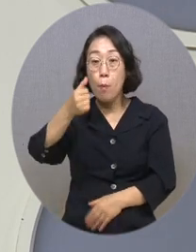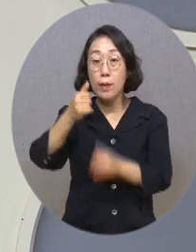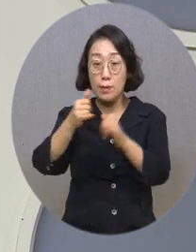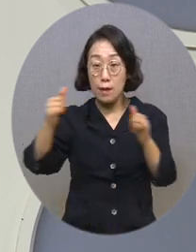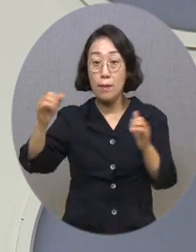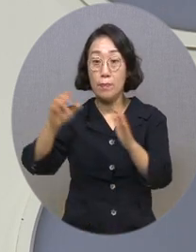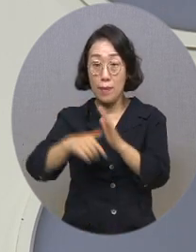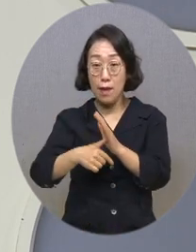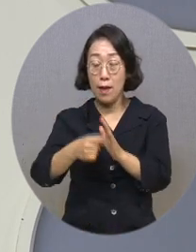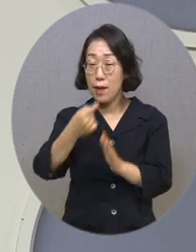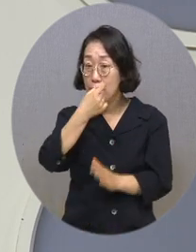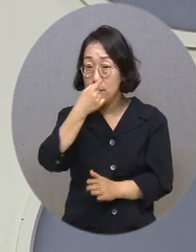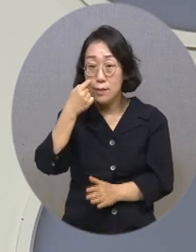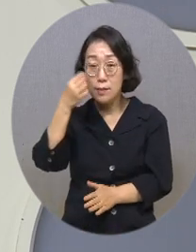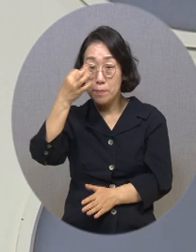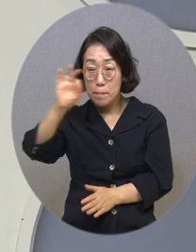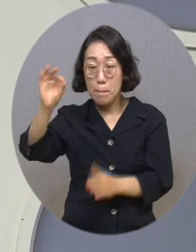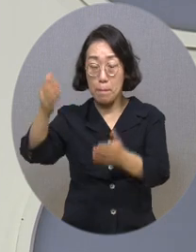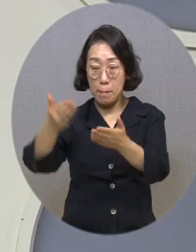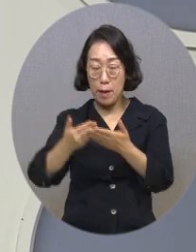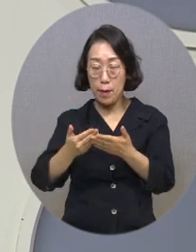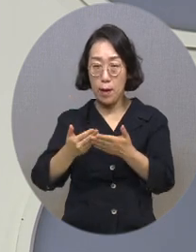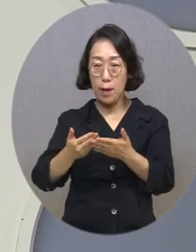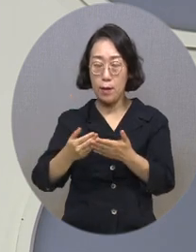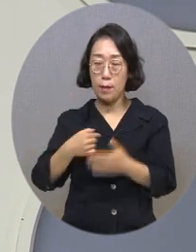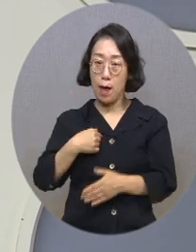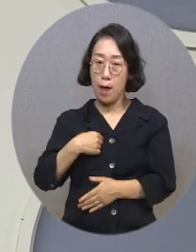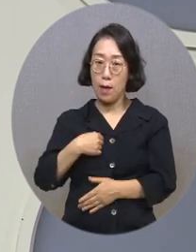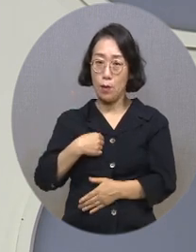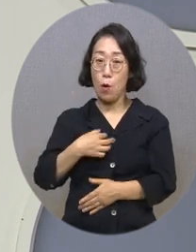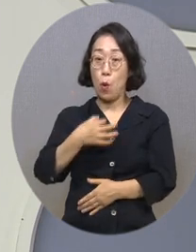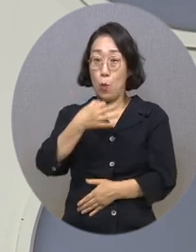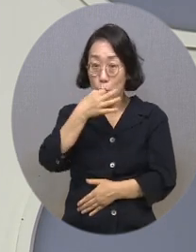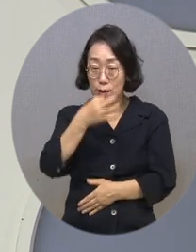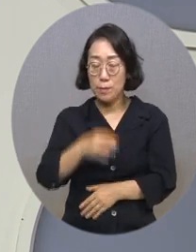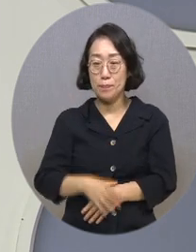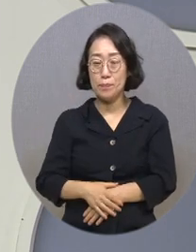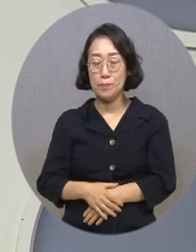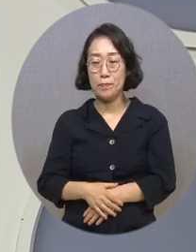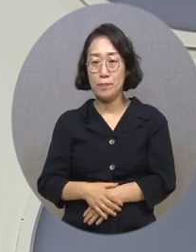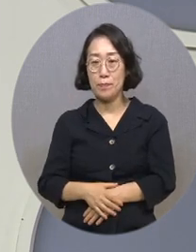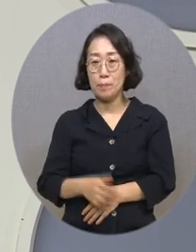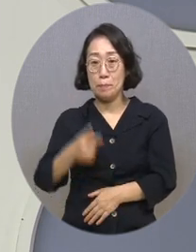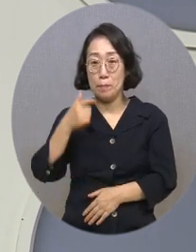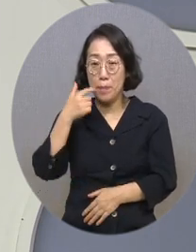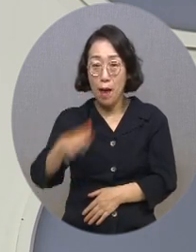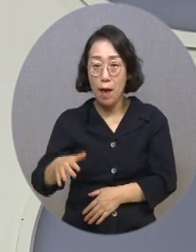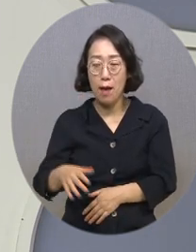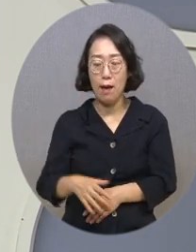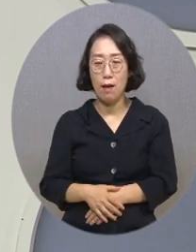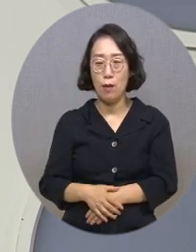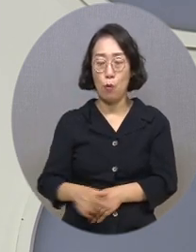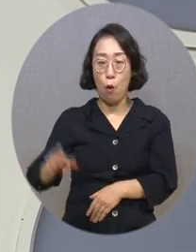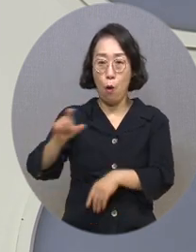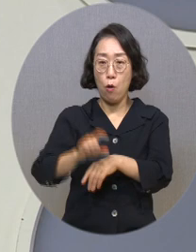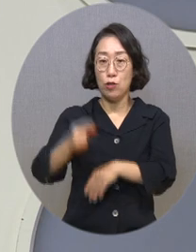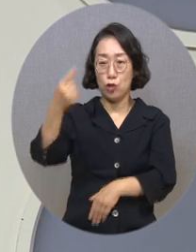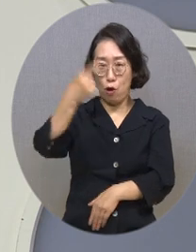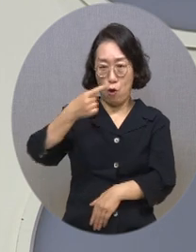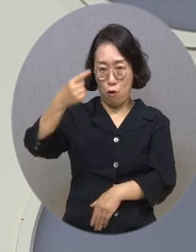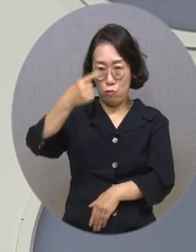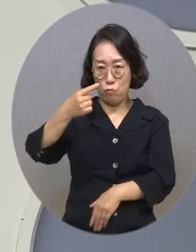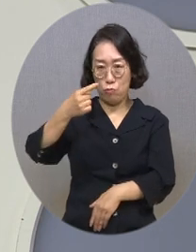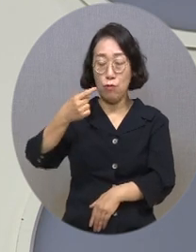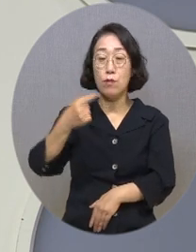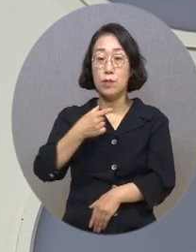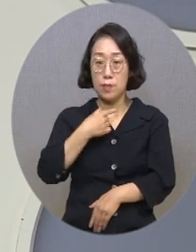근데 자꾸만 사람이 욕심이 생기고 자꾸 느니까 500명 때 했는데 뭐 천명 때 또 한 번